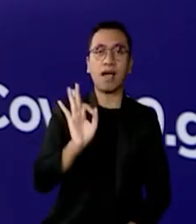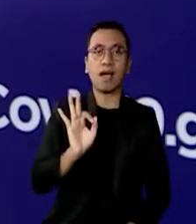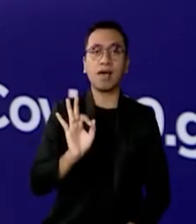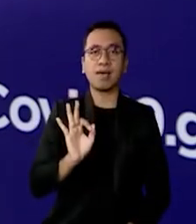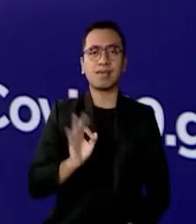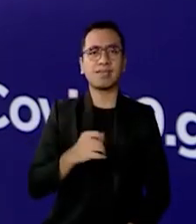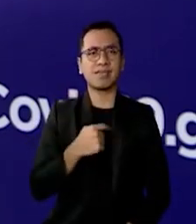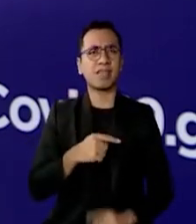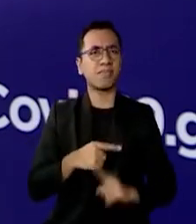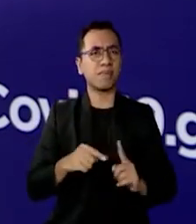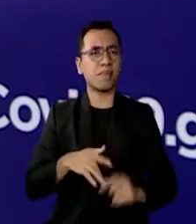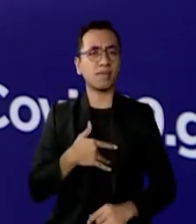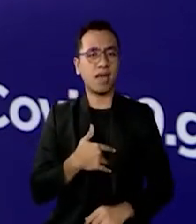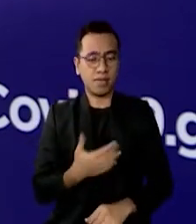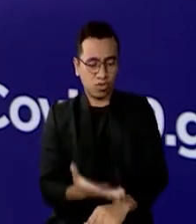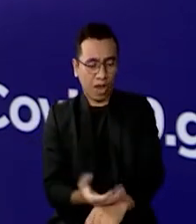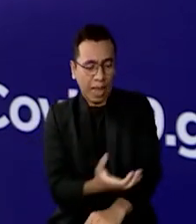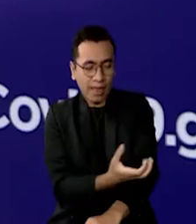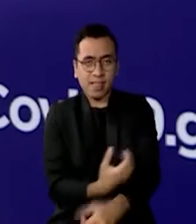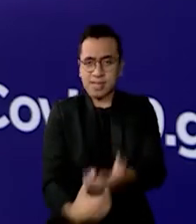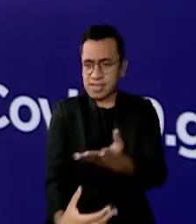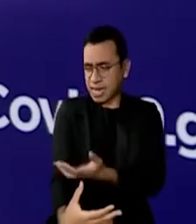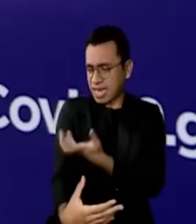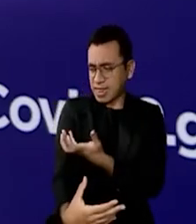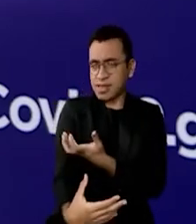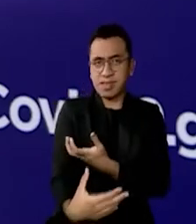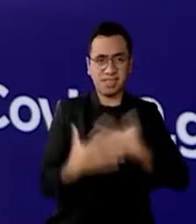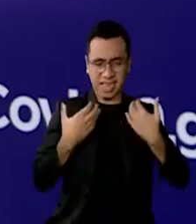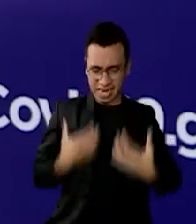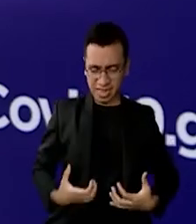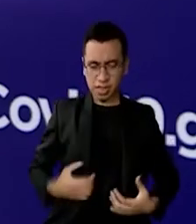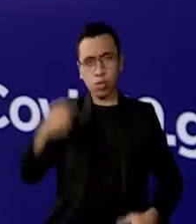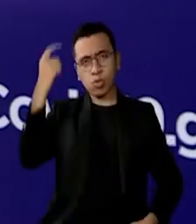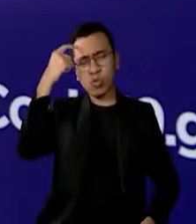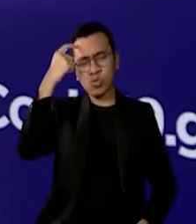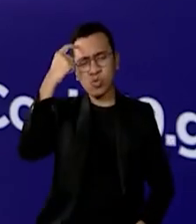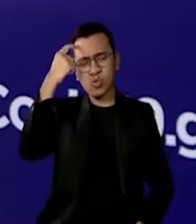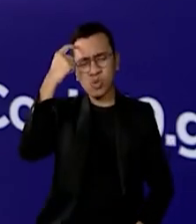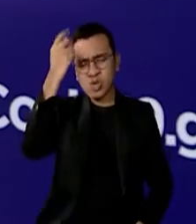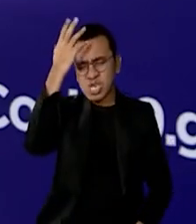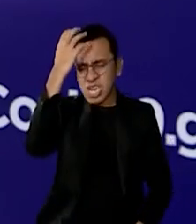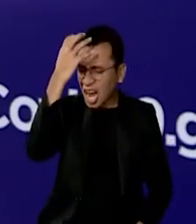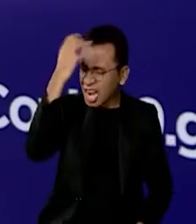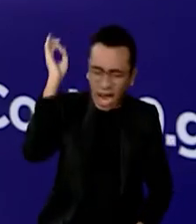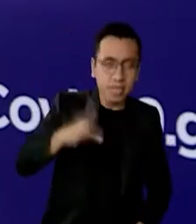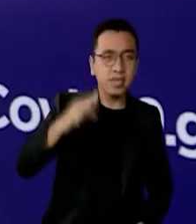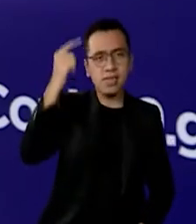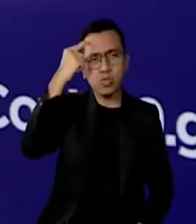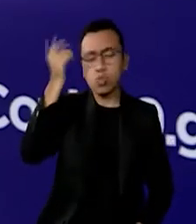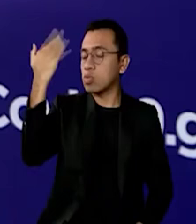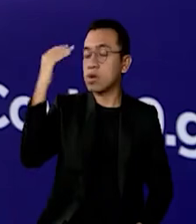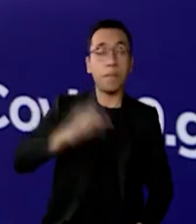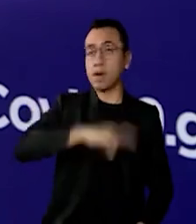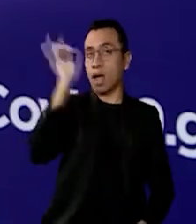tubuh saya termasuk sakit kepala yang belum pernah sempet saya rasakan